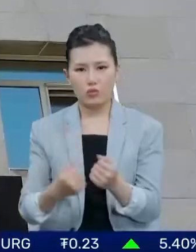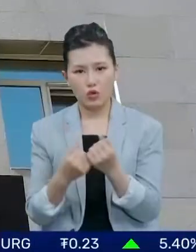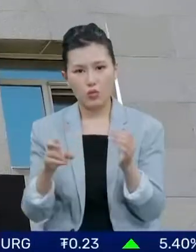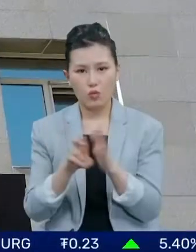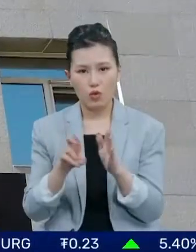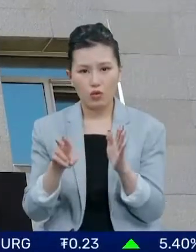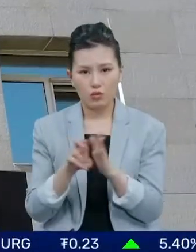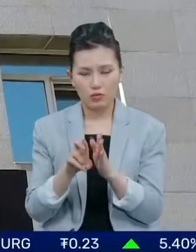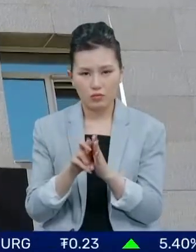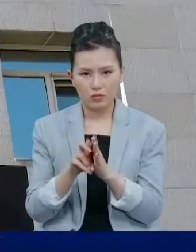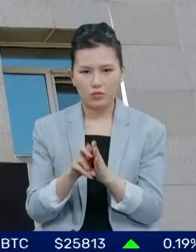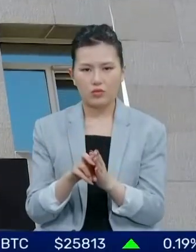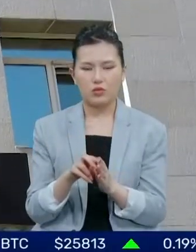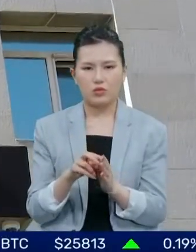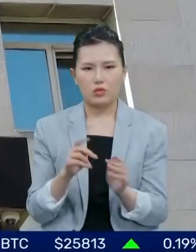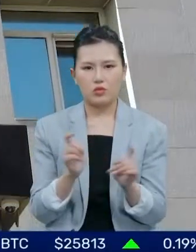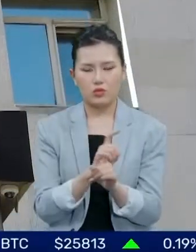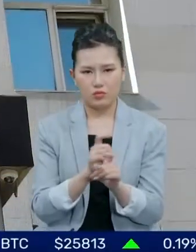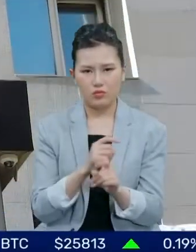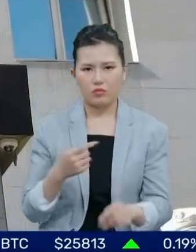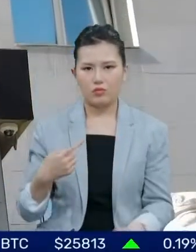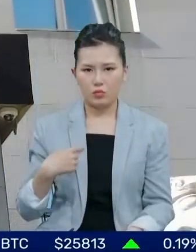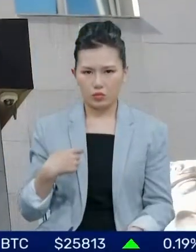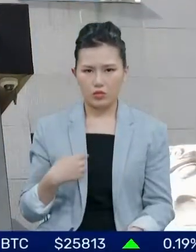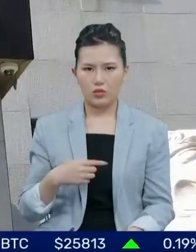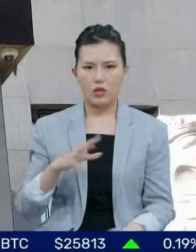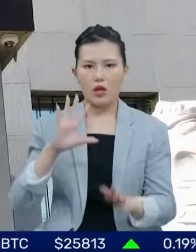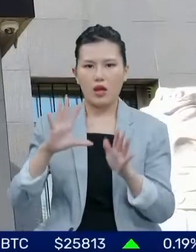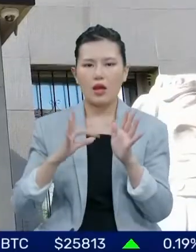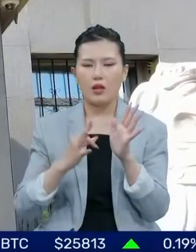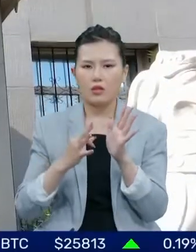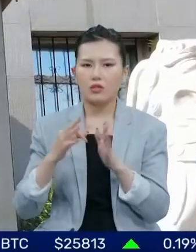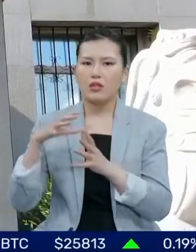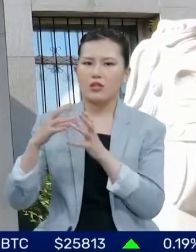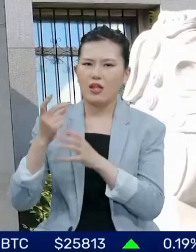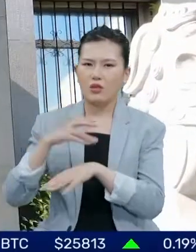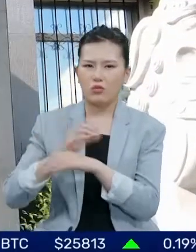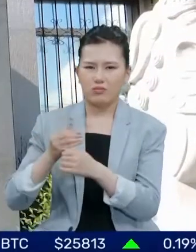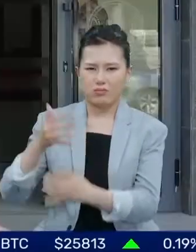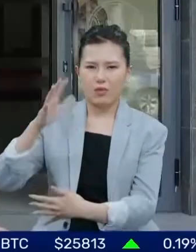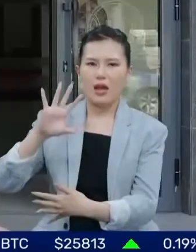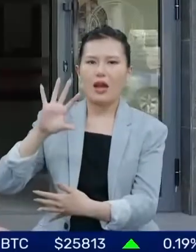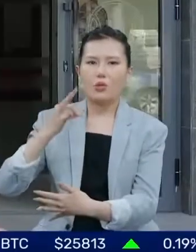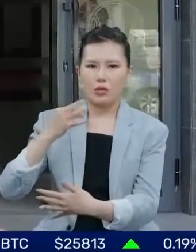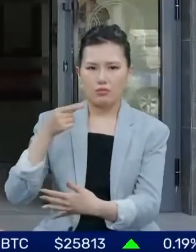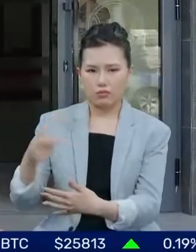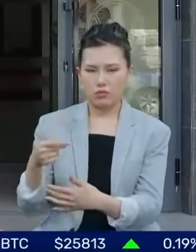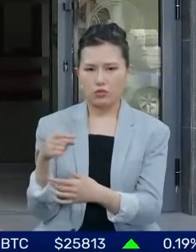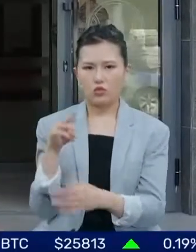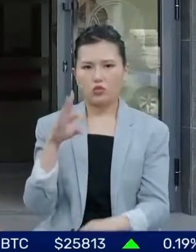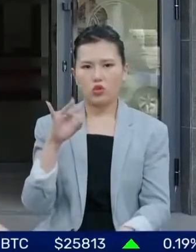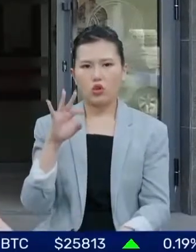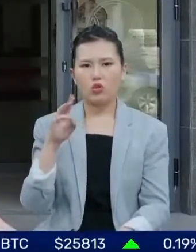гэсэн байдлаар шалгаруултаа явуулж байгаа. Би болохоор топ 18-д ордог Торонтогийн их сургуульд тэнцсэн байгаа. Хүрээлэн буй орчны менежмент болон